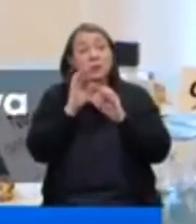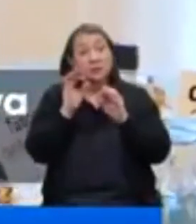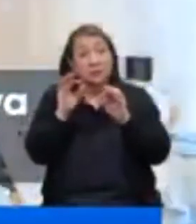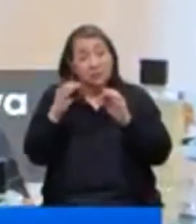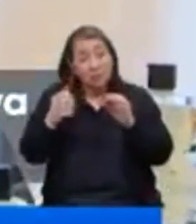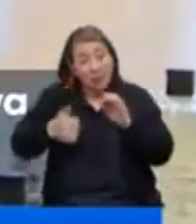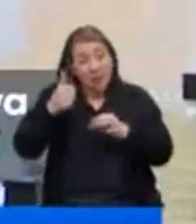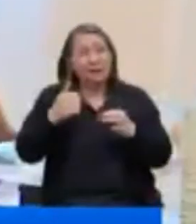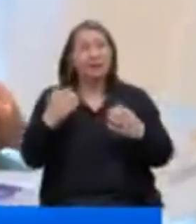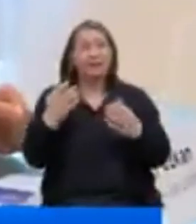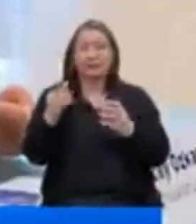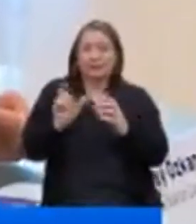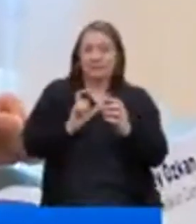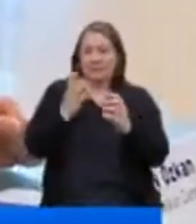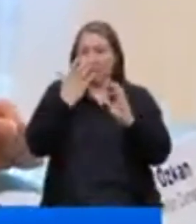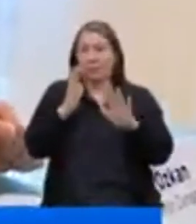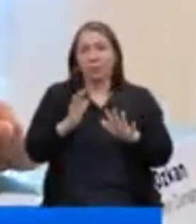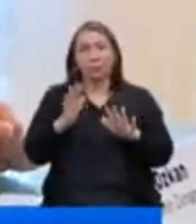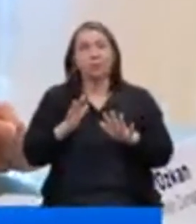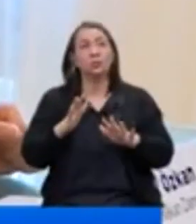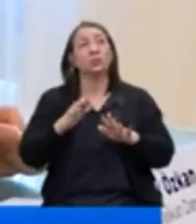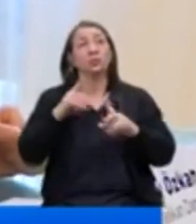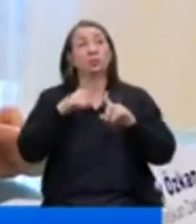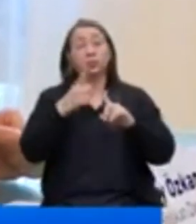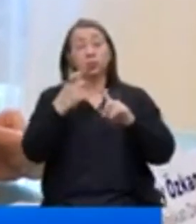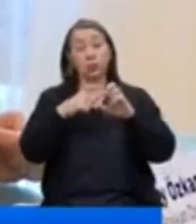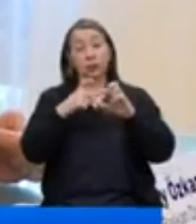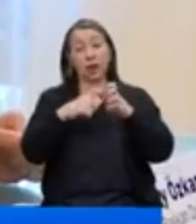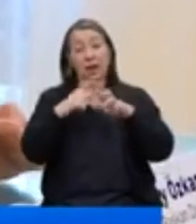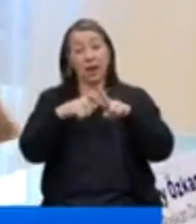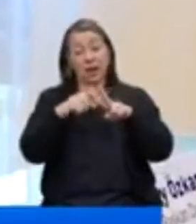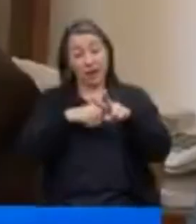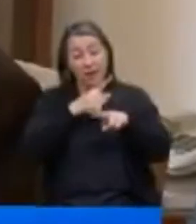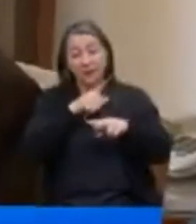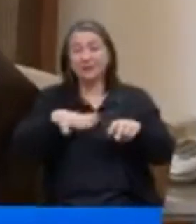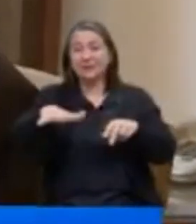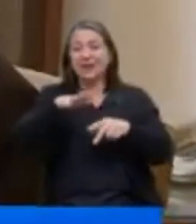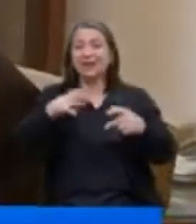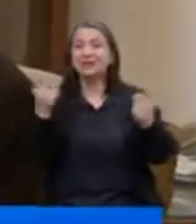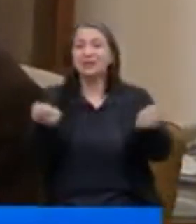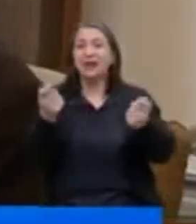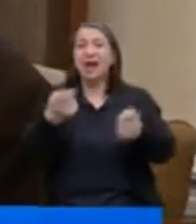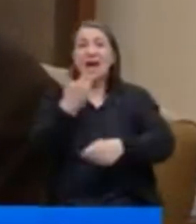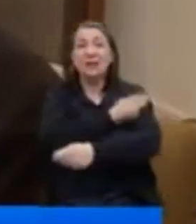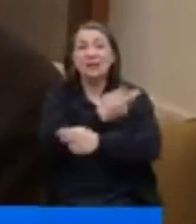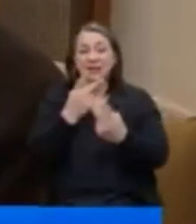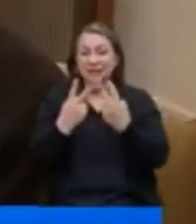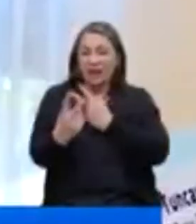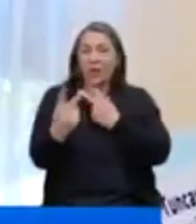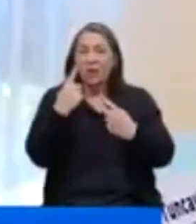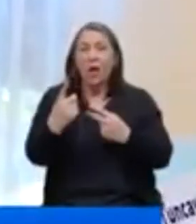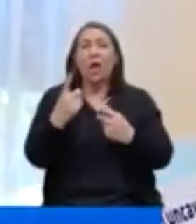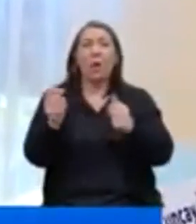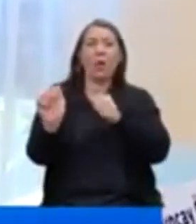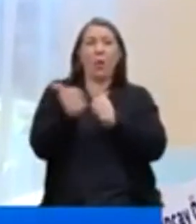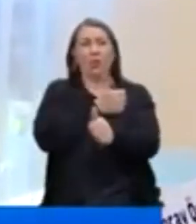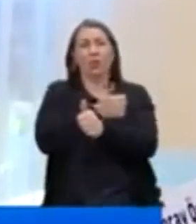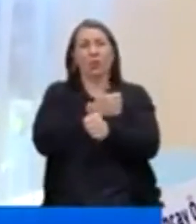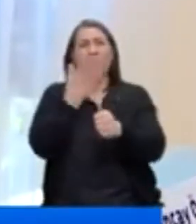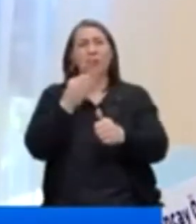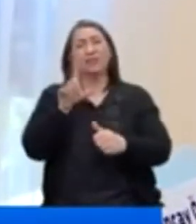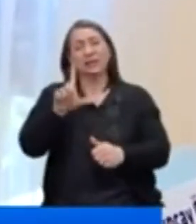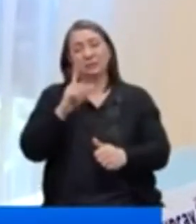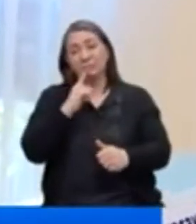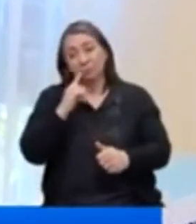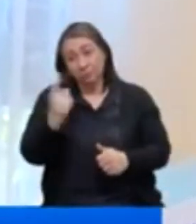Koç'a. Bakalım bekliyoruz. Turgay Olcayto özellikle sahada çalışan gazetecilerin aşı sıralamasında öne alınmasını talep ettiklerini